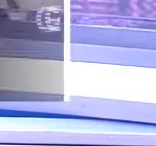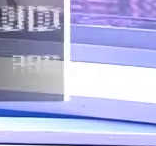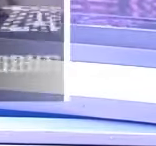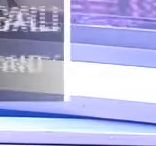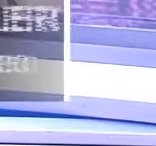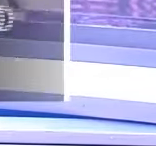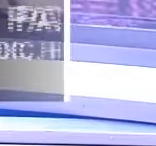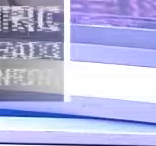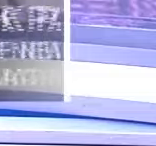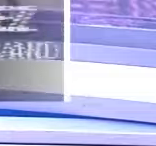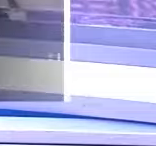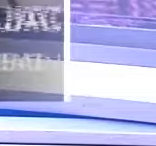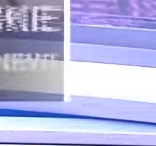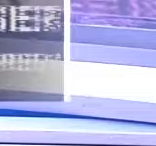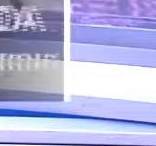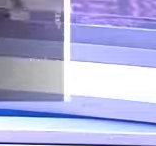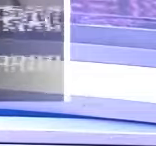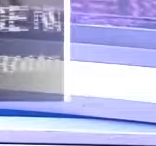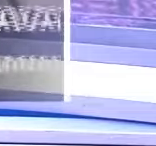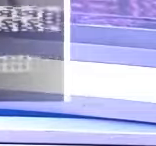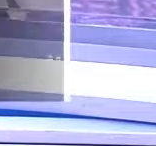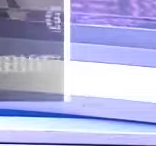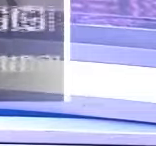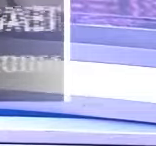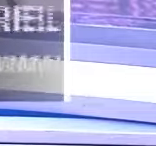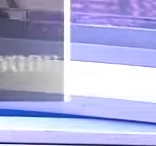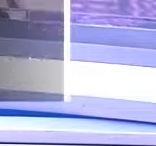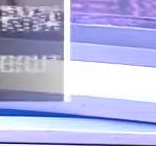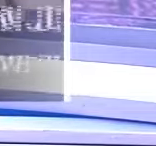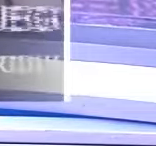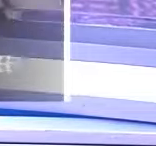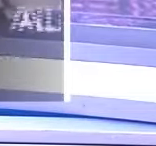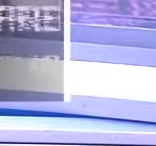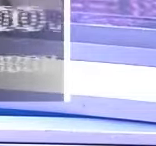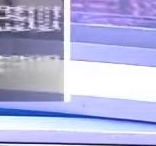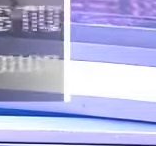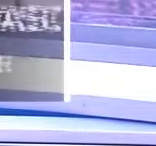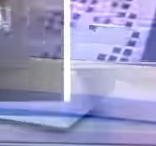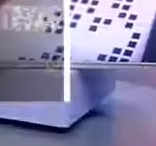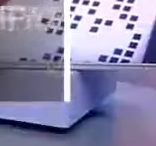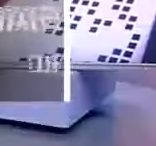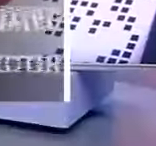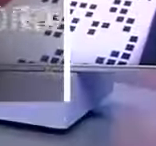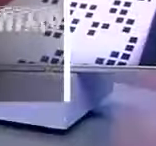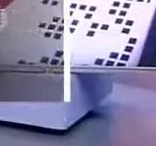matalinong opinion. Kami yung kasangga sa pagbabalita. Ako po si Mayan Los Baños. Ako naman po si Ed Linggaw. Magandang gabi.